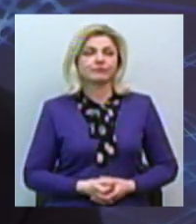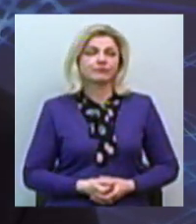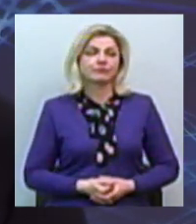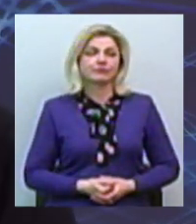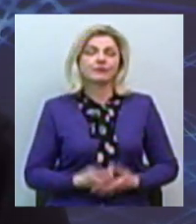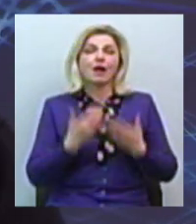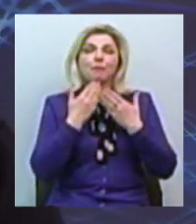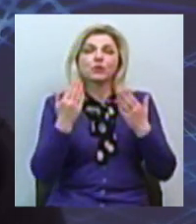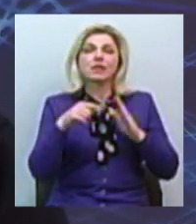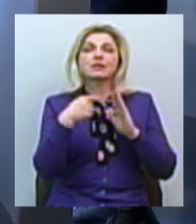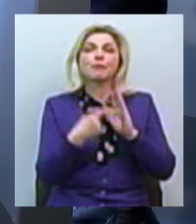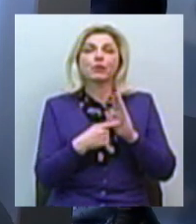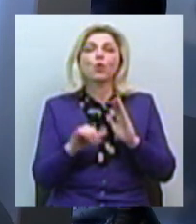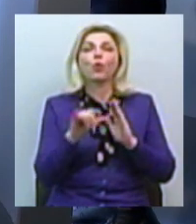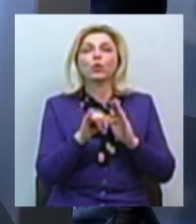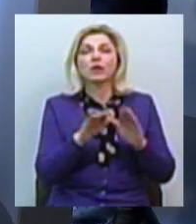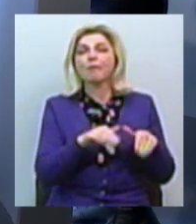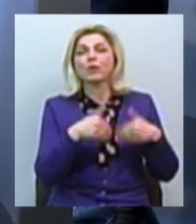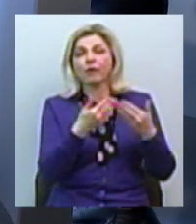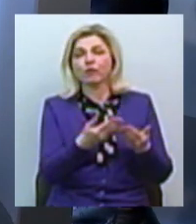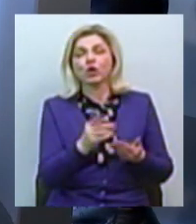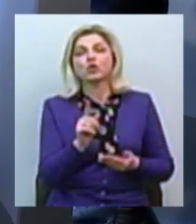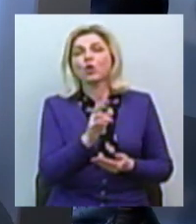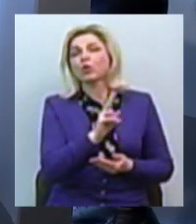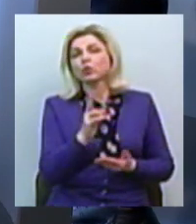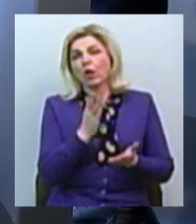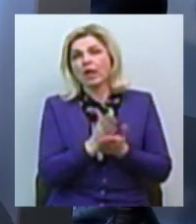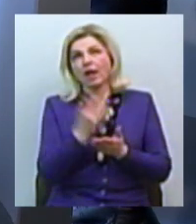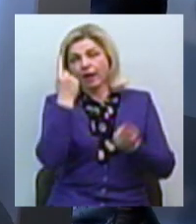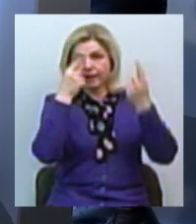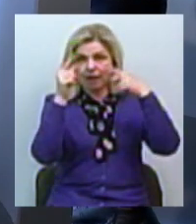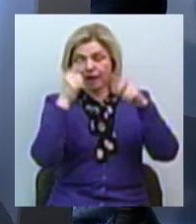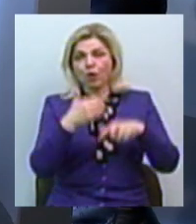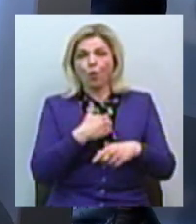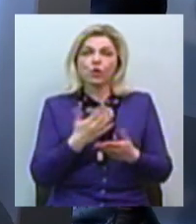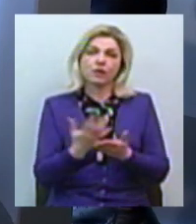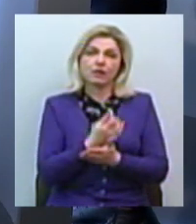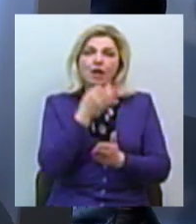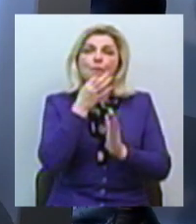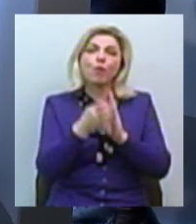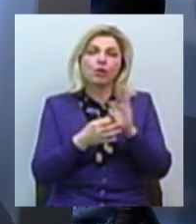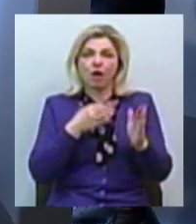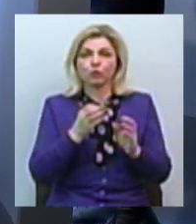останнє запитання до вас. Куди звертатися тому, хто вважає, що має ідею і хоче знайти пораду, як її реалізувати?